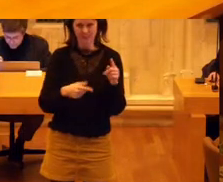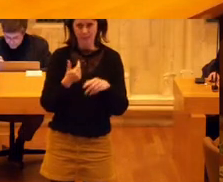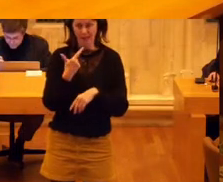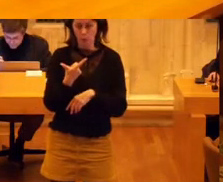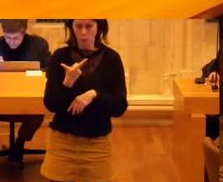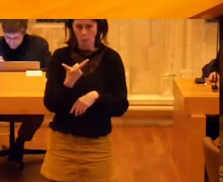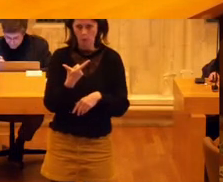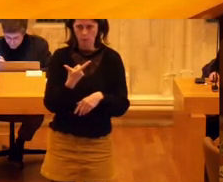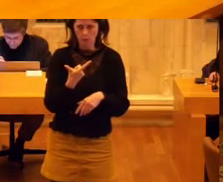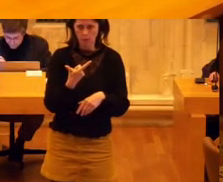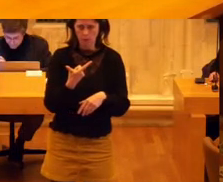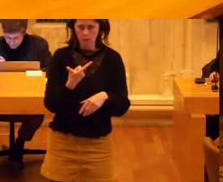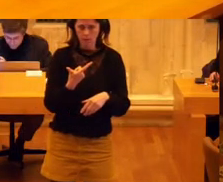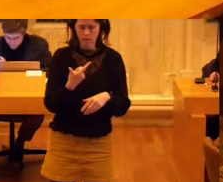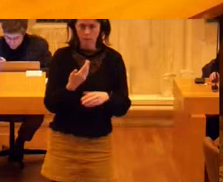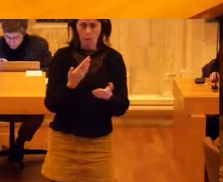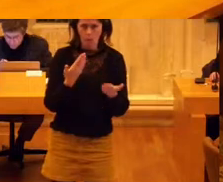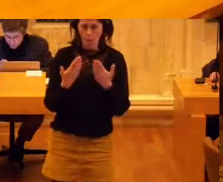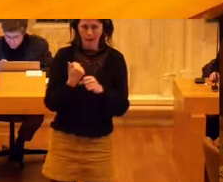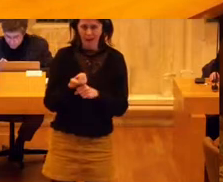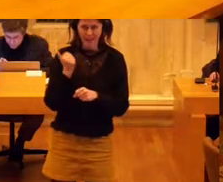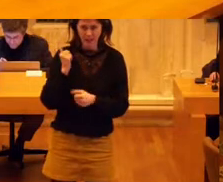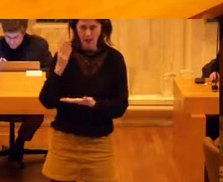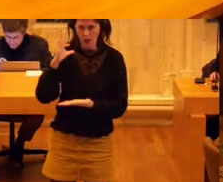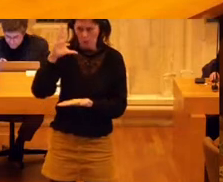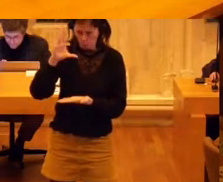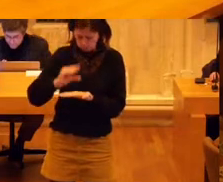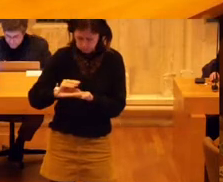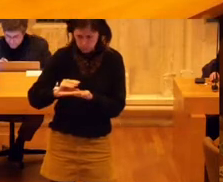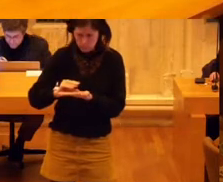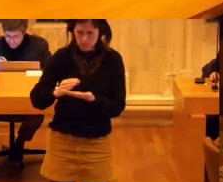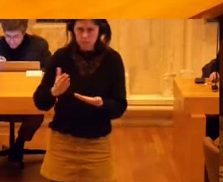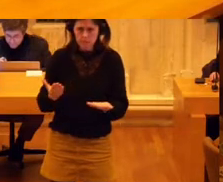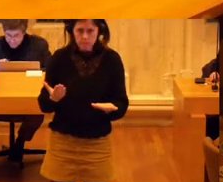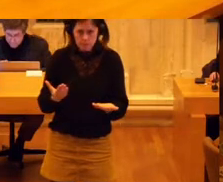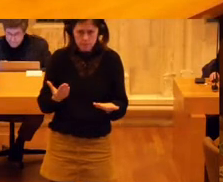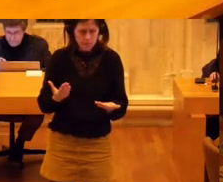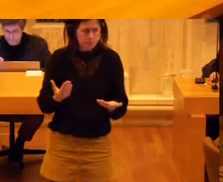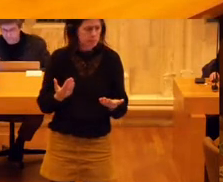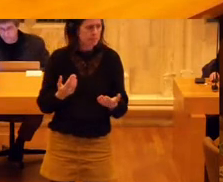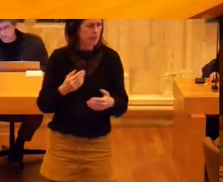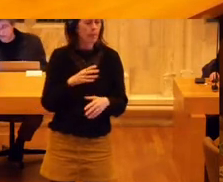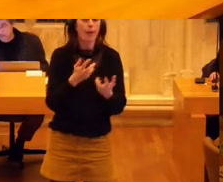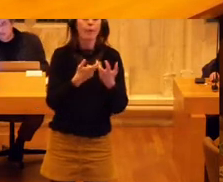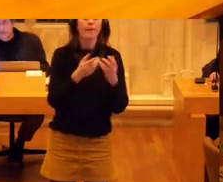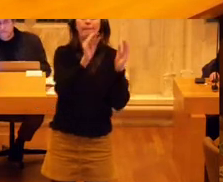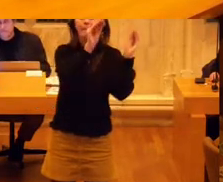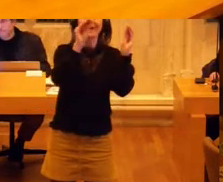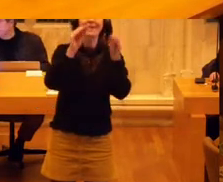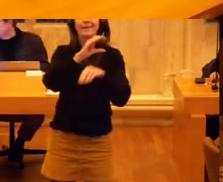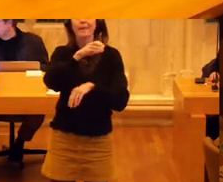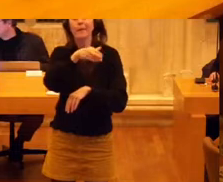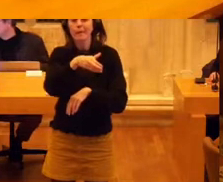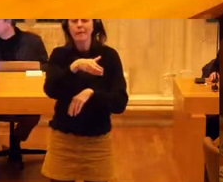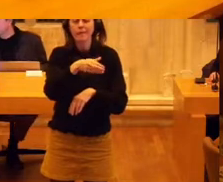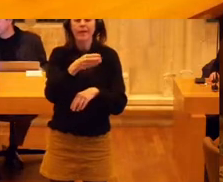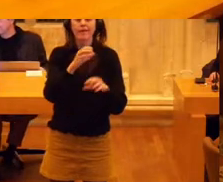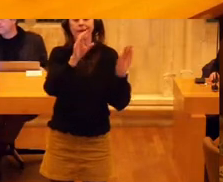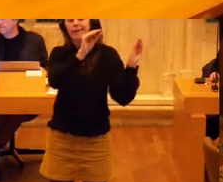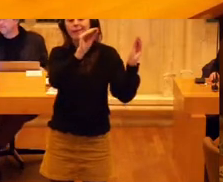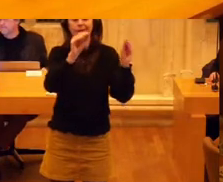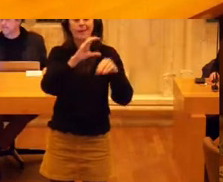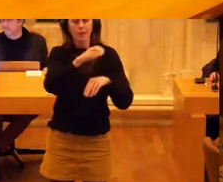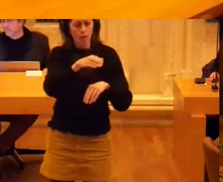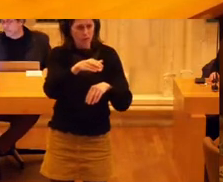montants des subventions par rapport à l'année dernière. Alors même que concernant les vitrines de Caen, on se retrouve désormais